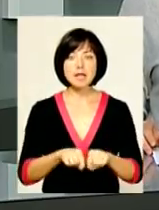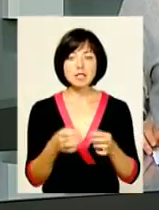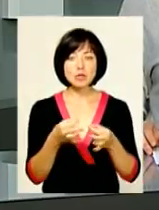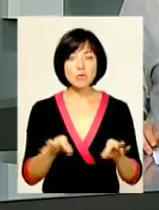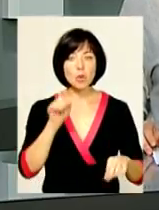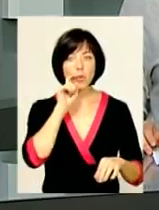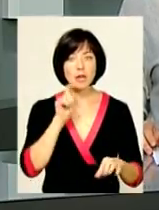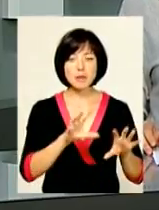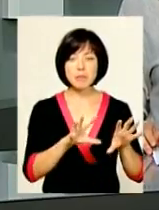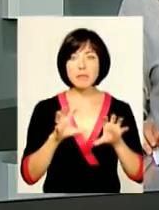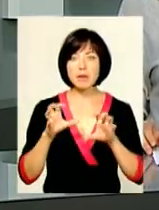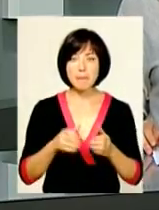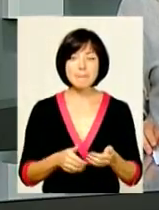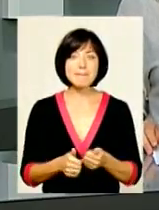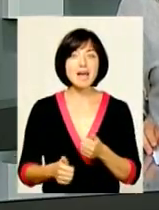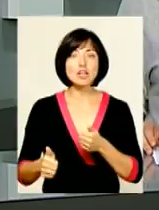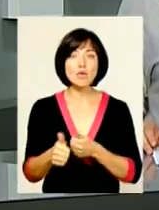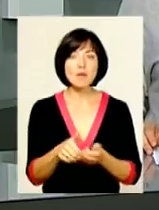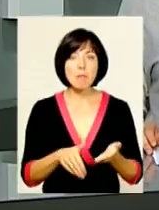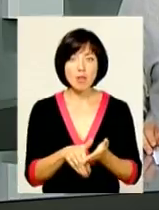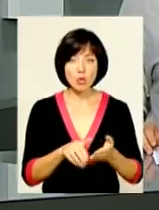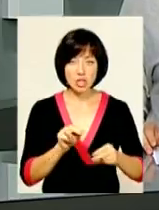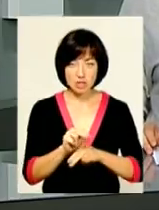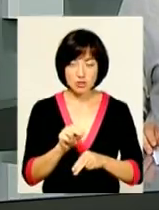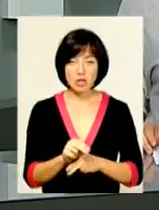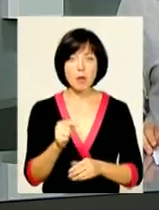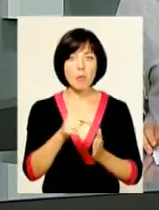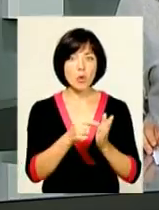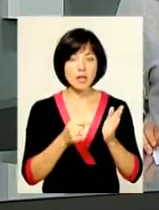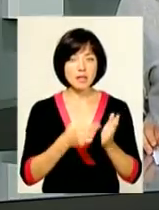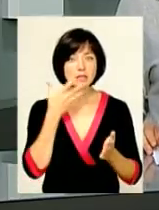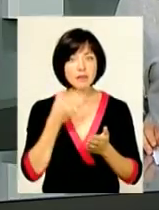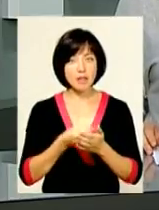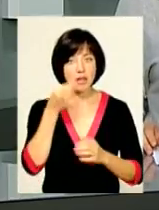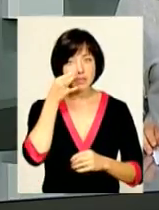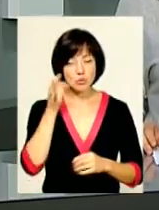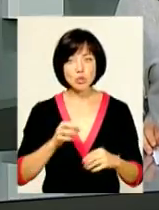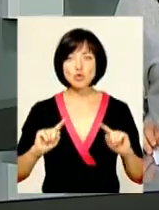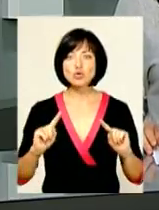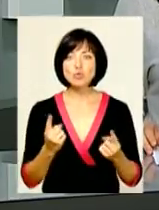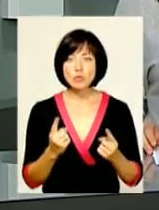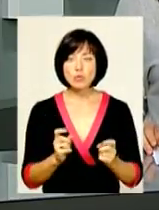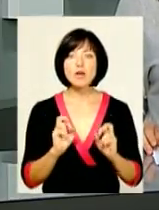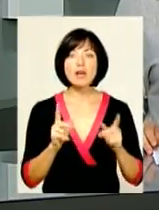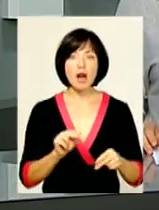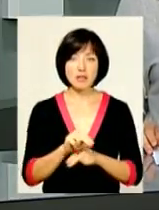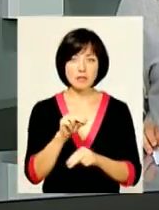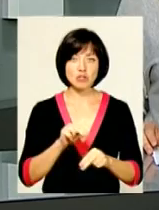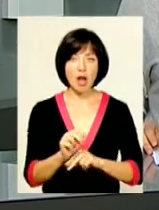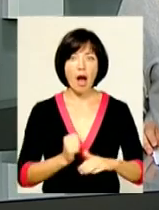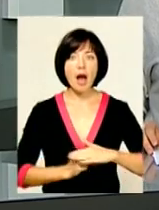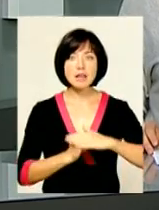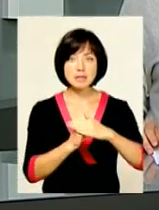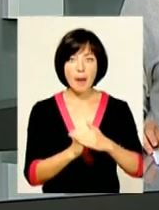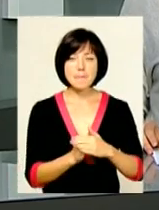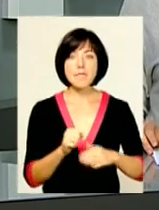лише перейняти передові методики кінології, а й поділитися власним досвідом. Чому та на чому навчатимуть азам митної